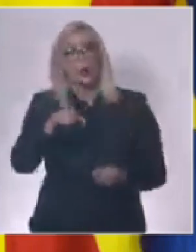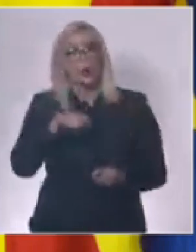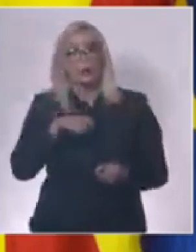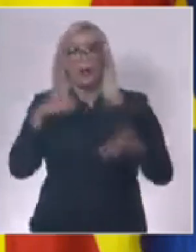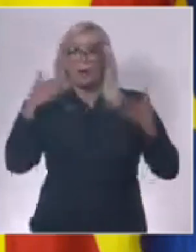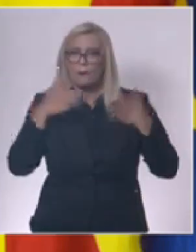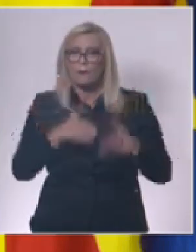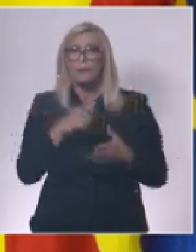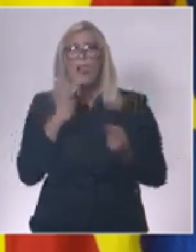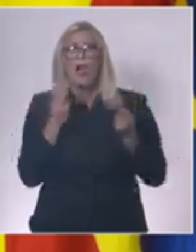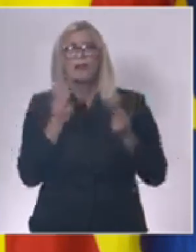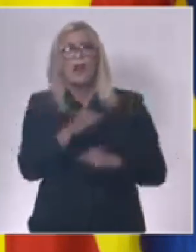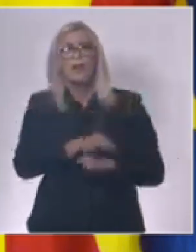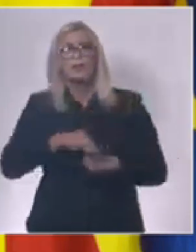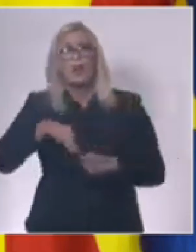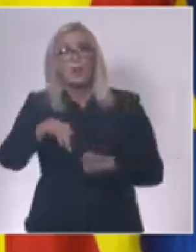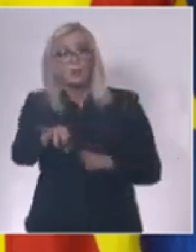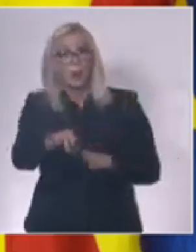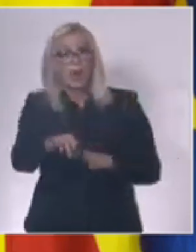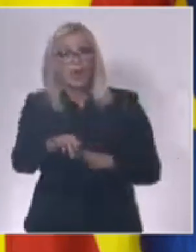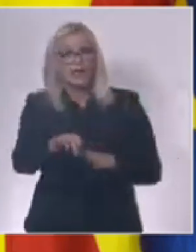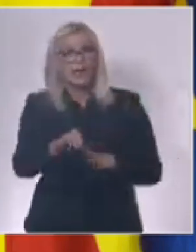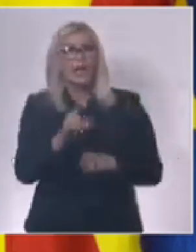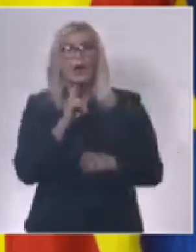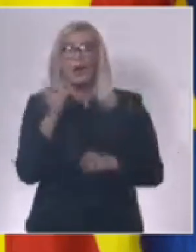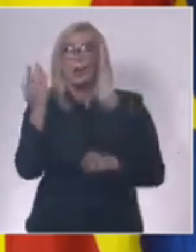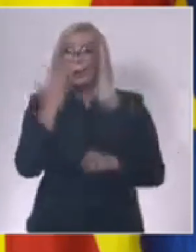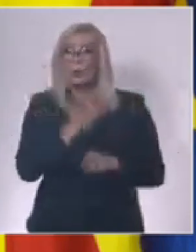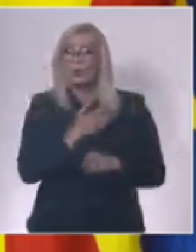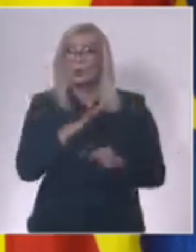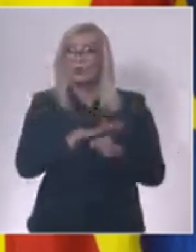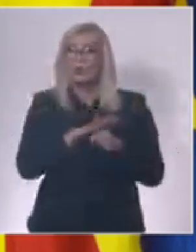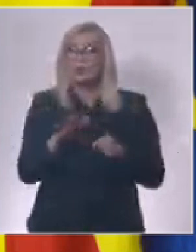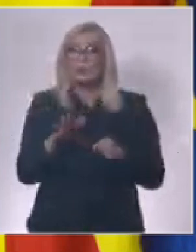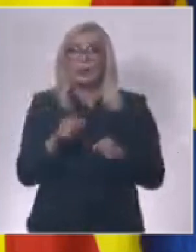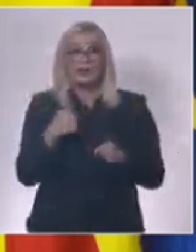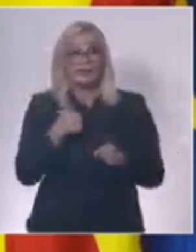фокусирајќи се на клучните проекти, а чие успешно исполнување го